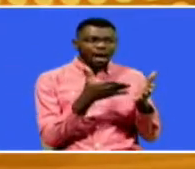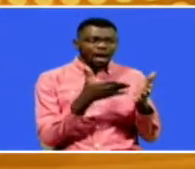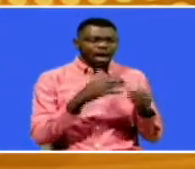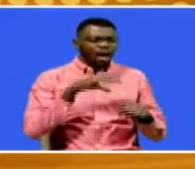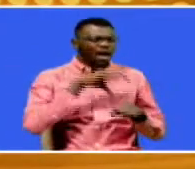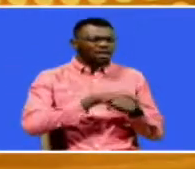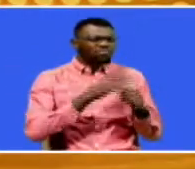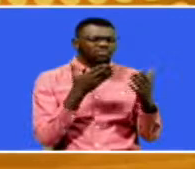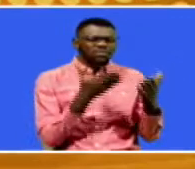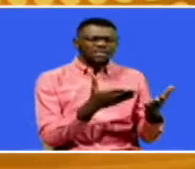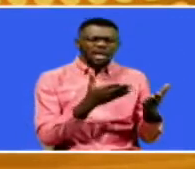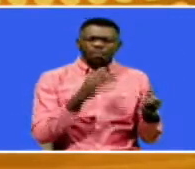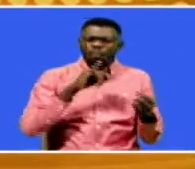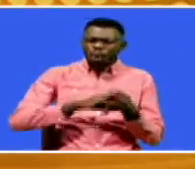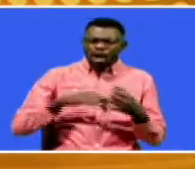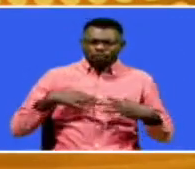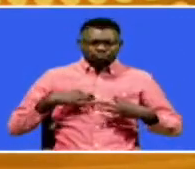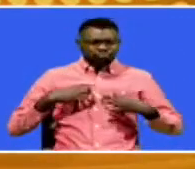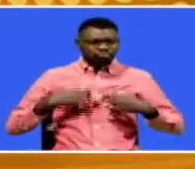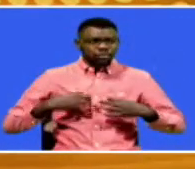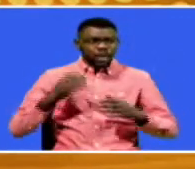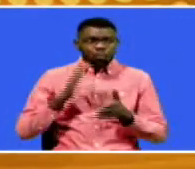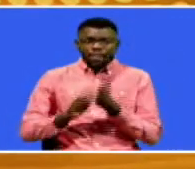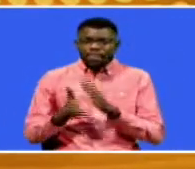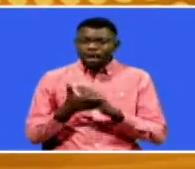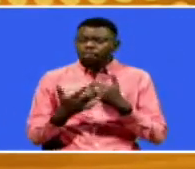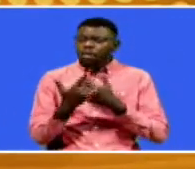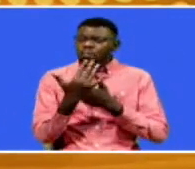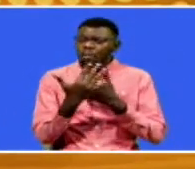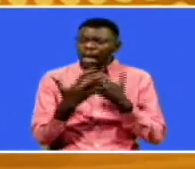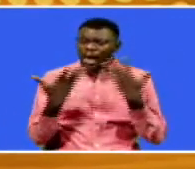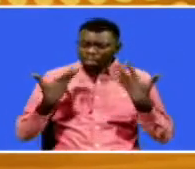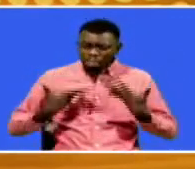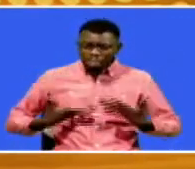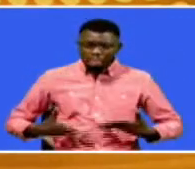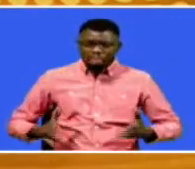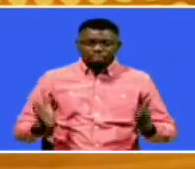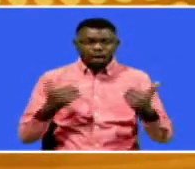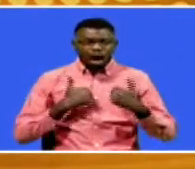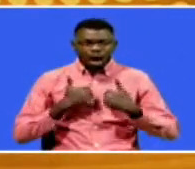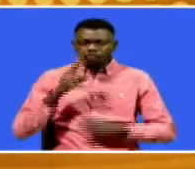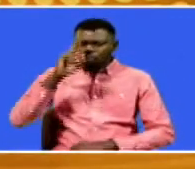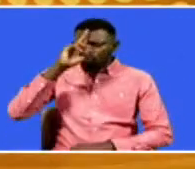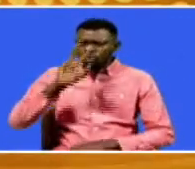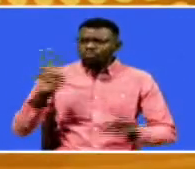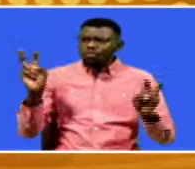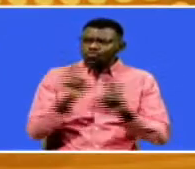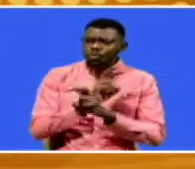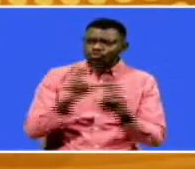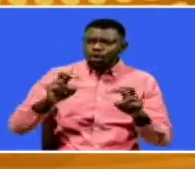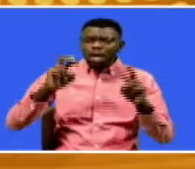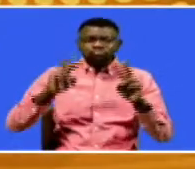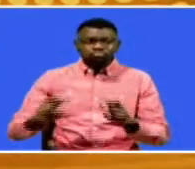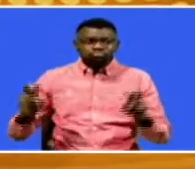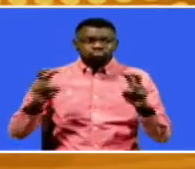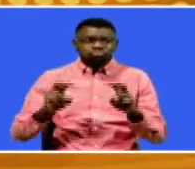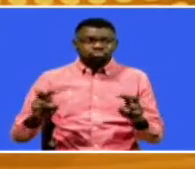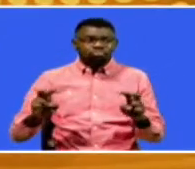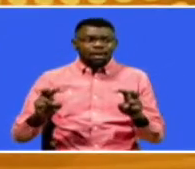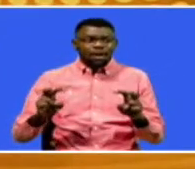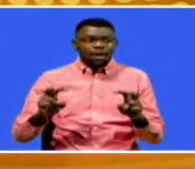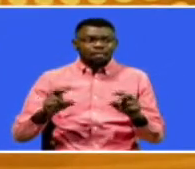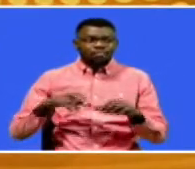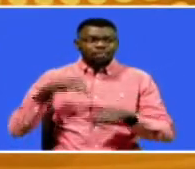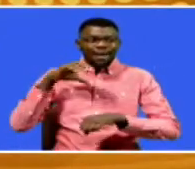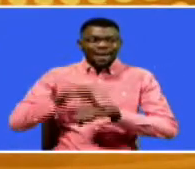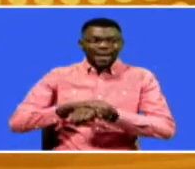walimpata marehemu bila nguo huku akizingirwa na damu. Baada ya polisi kufanya msako pamoja na wananchi, ndipo ilipopata